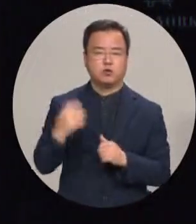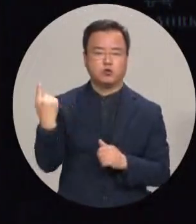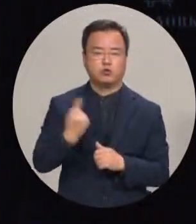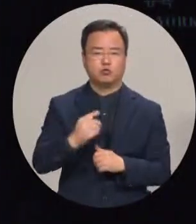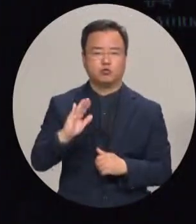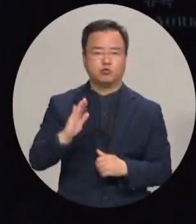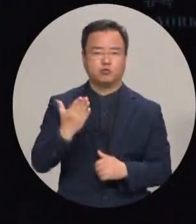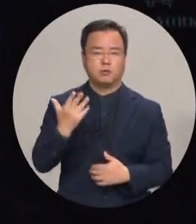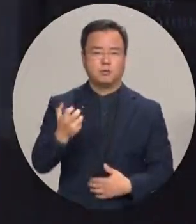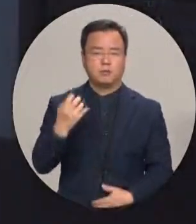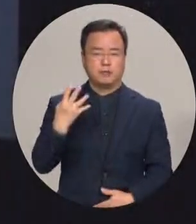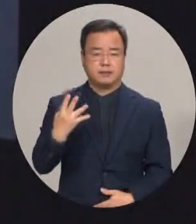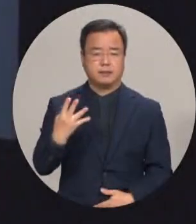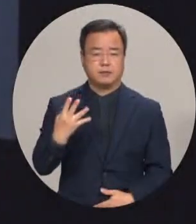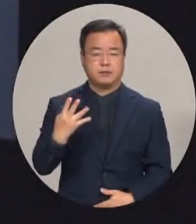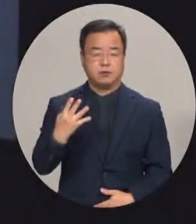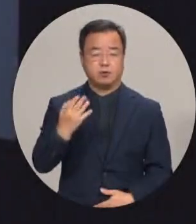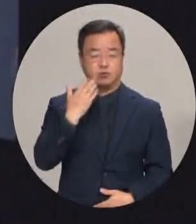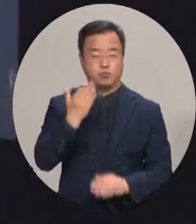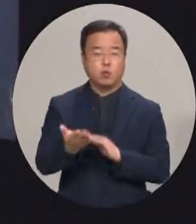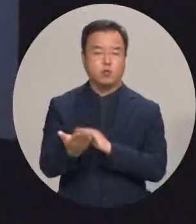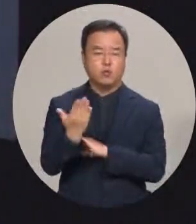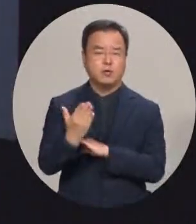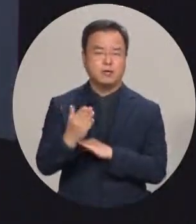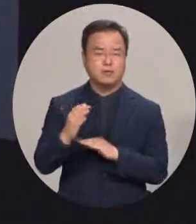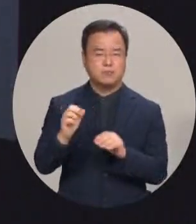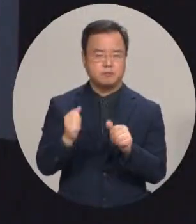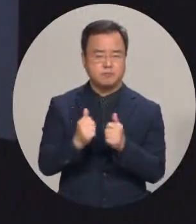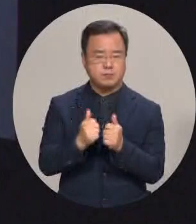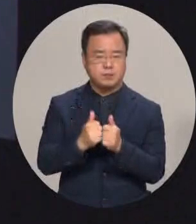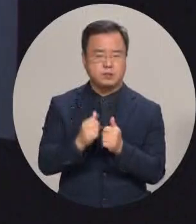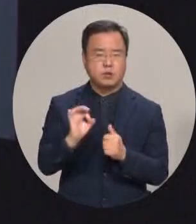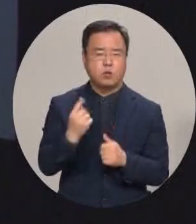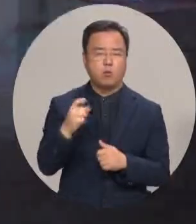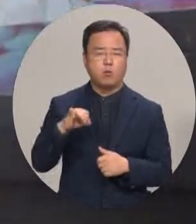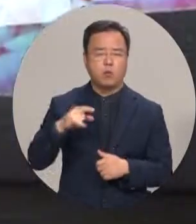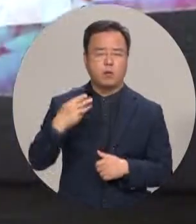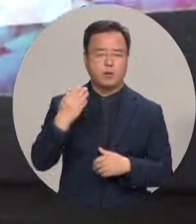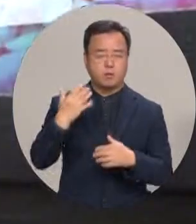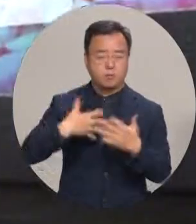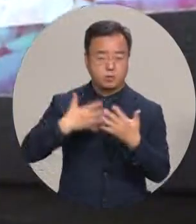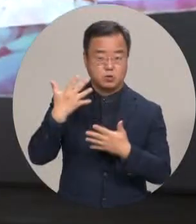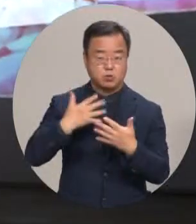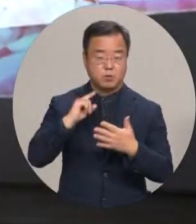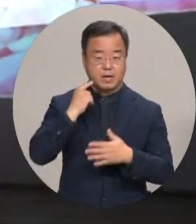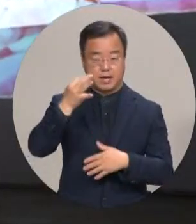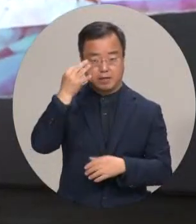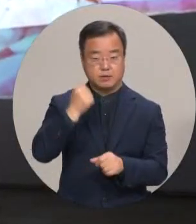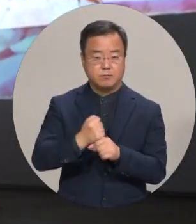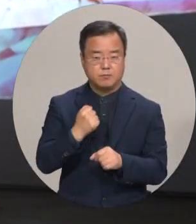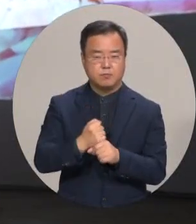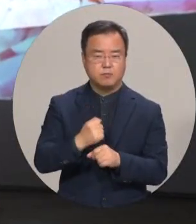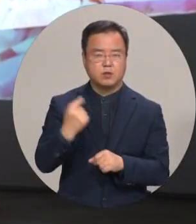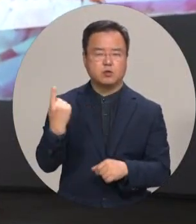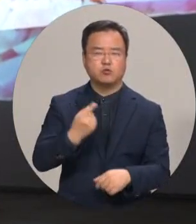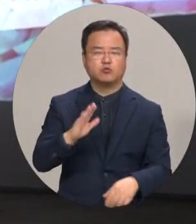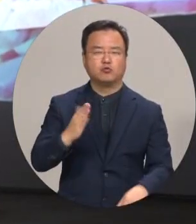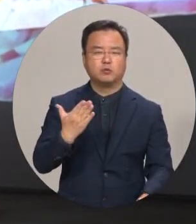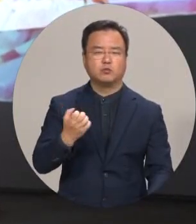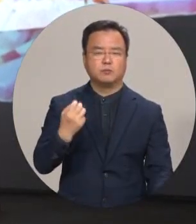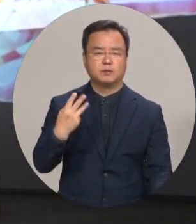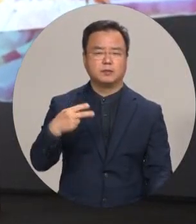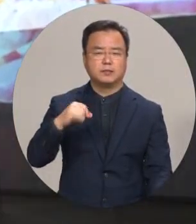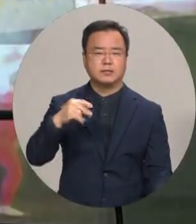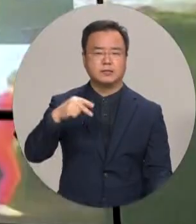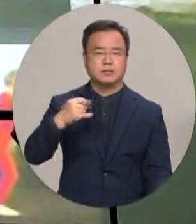1984년엔 굿모닝 미스터 오웰로 비디오 아트를 대중에 각인시켰고 1993년엔 시스틴 성당으로 베니스